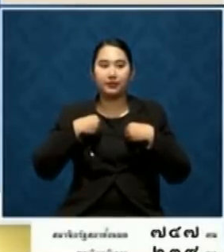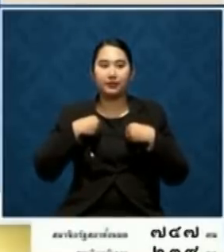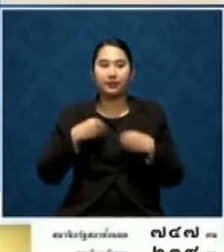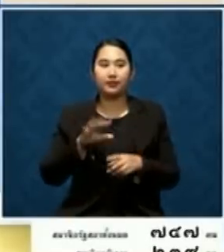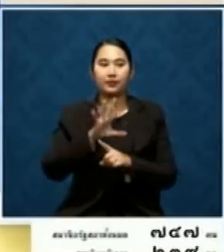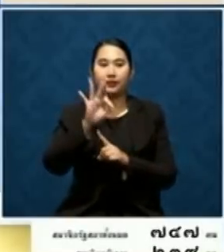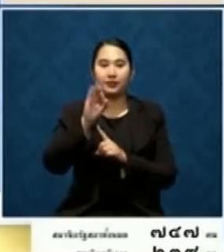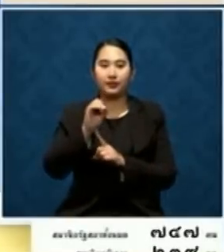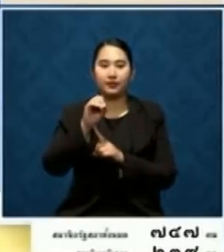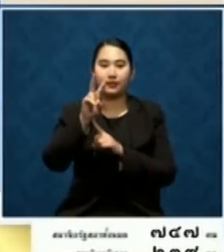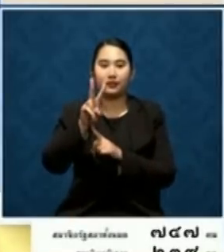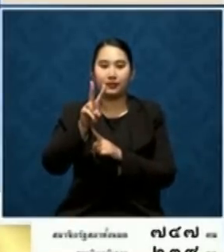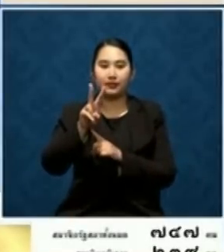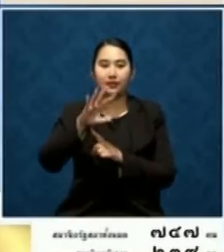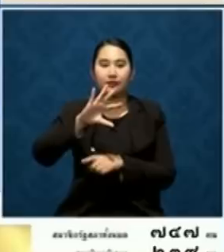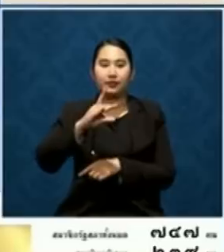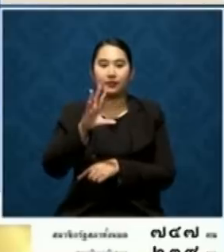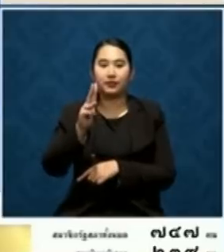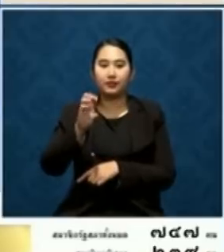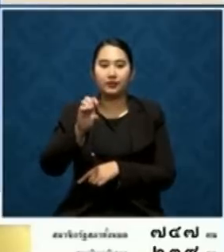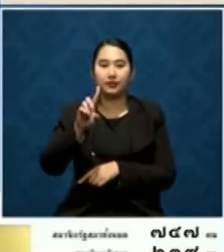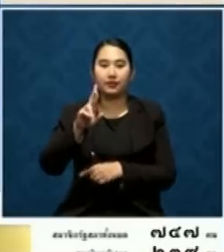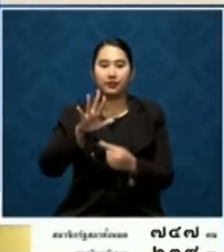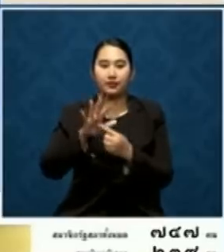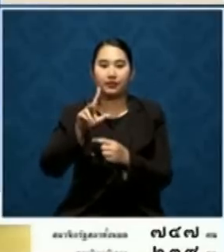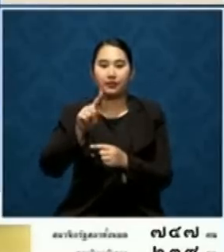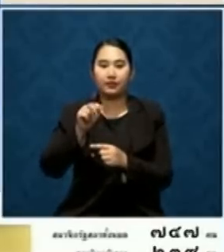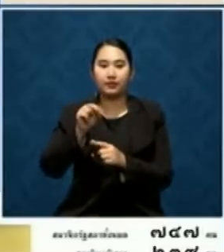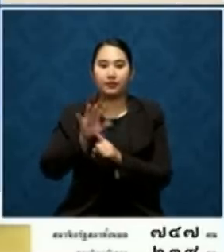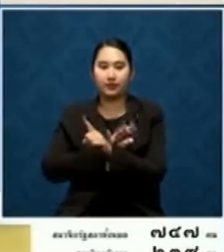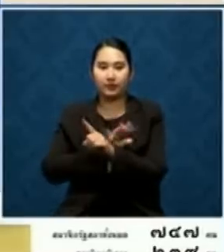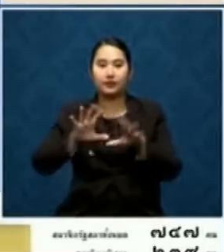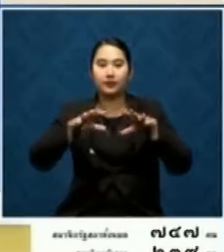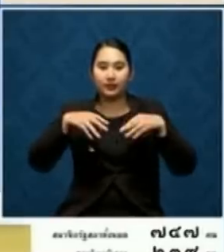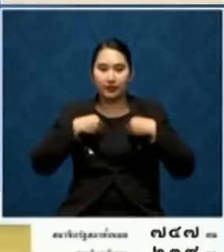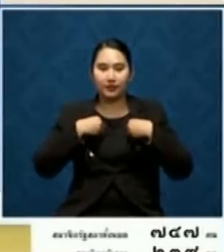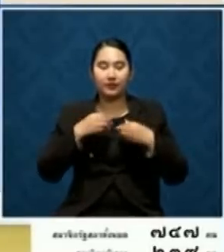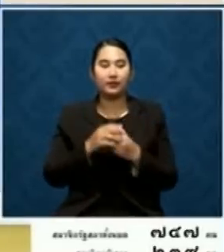92นางชวีรัตน์เกษตรสุนทร เห็นชอบค่ะ